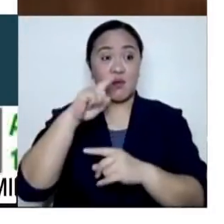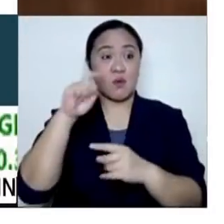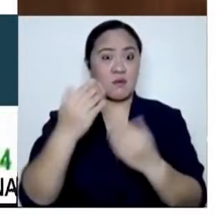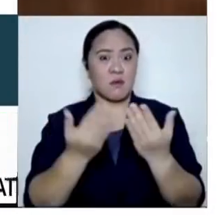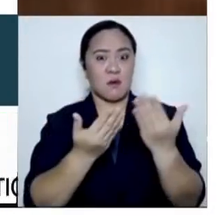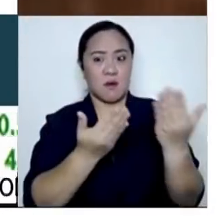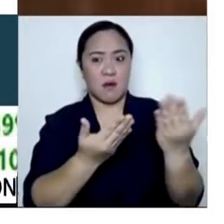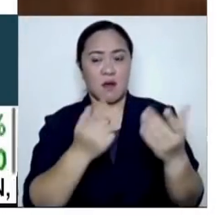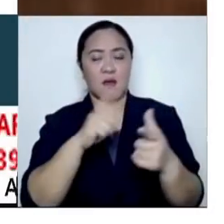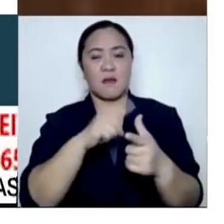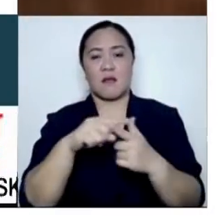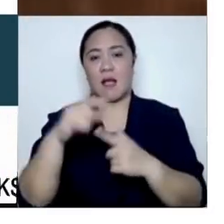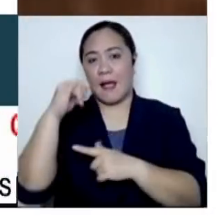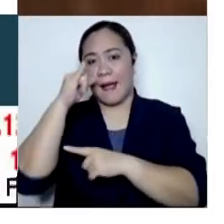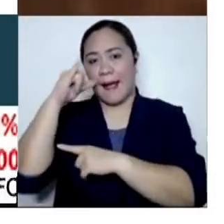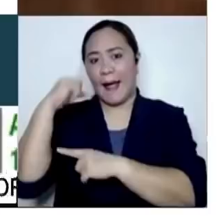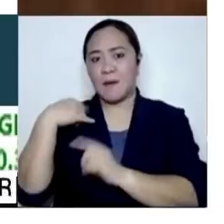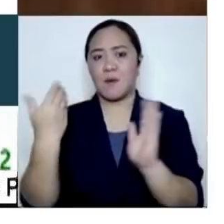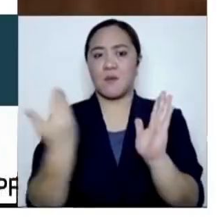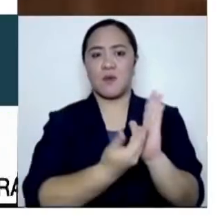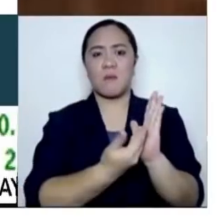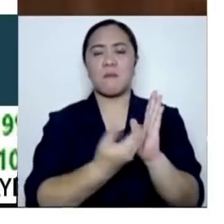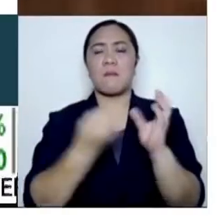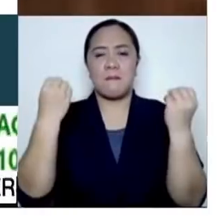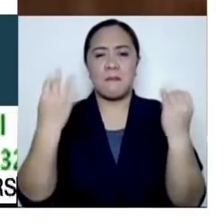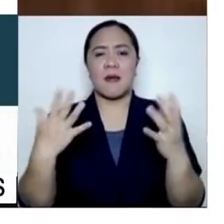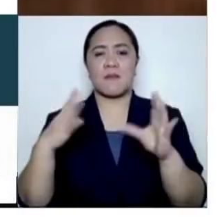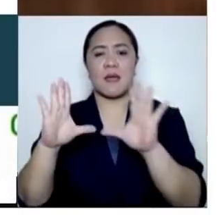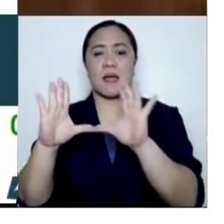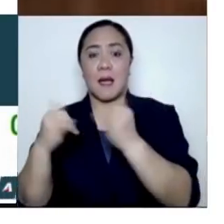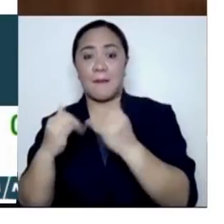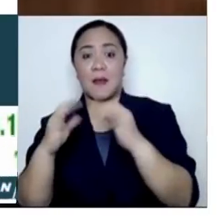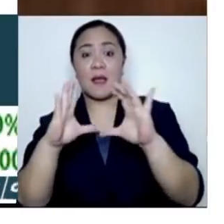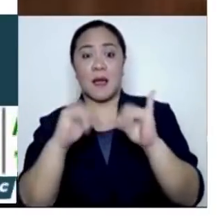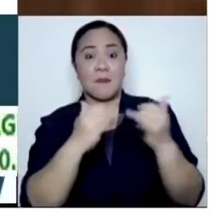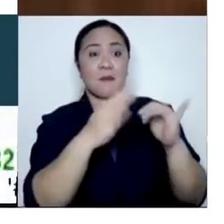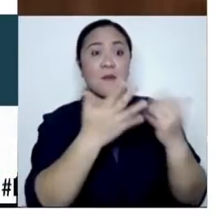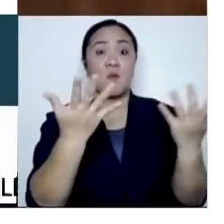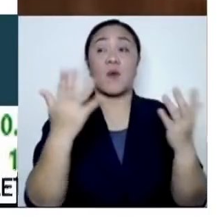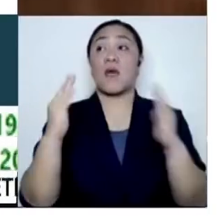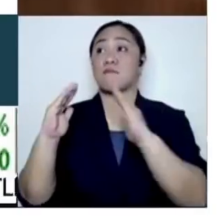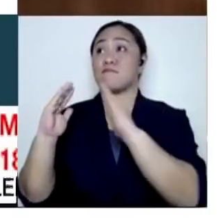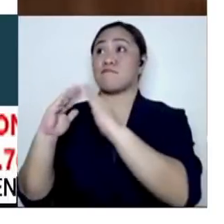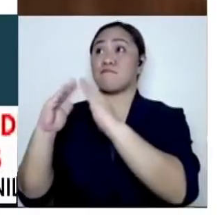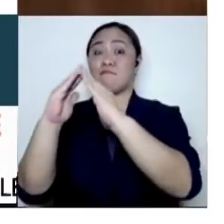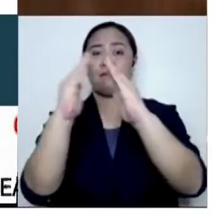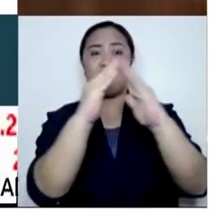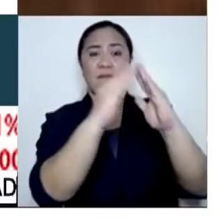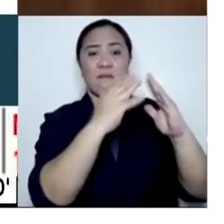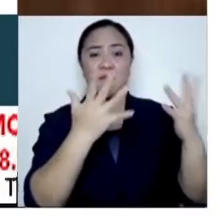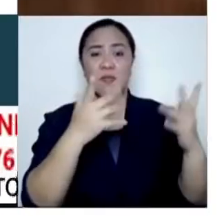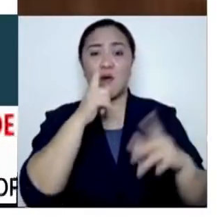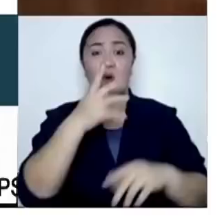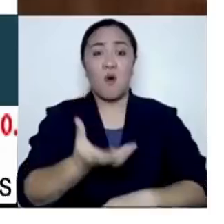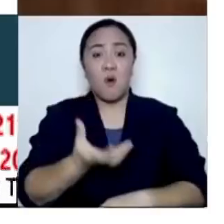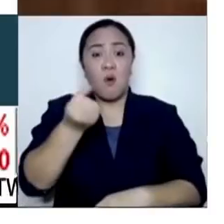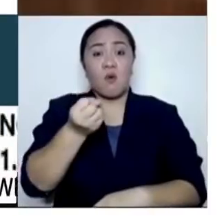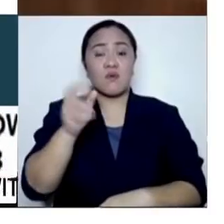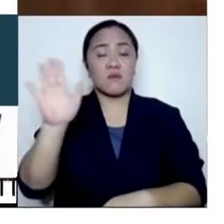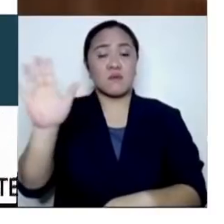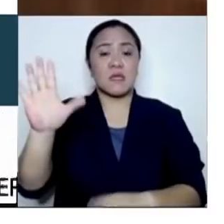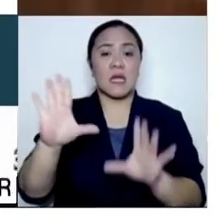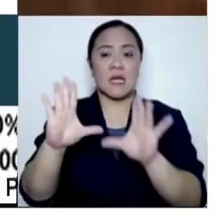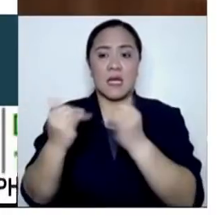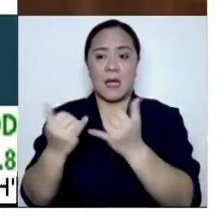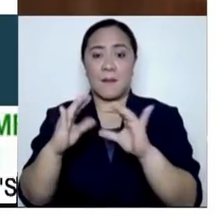kahapon napatunayan na marami siyang kumpanya. Siya talaga ang nakatira pag-aari ng kanyang kumpanya. At pagkatapos yung kanyang